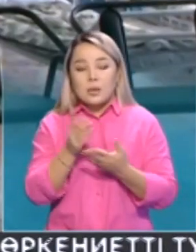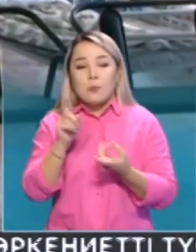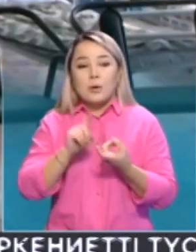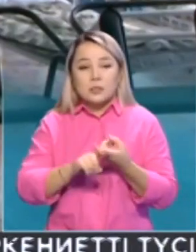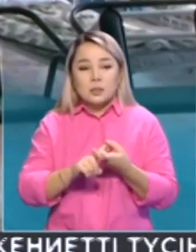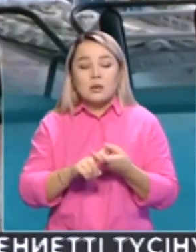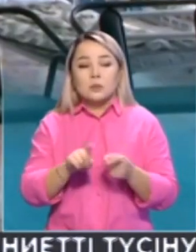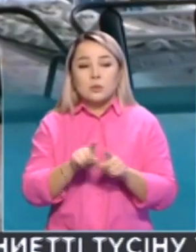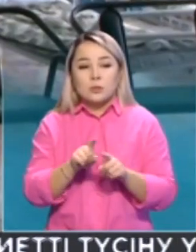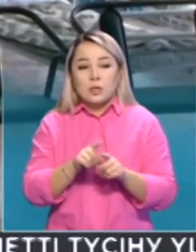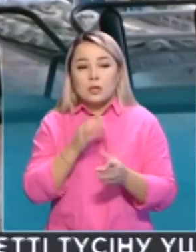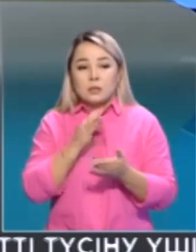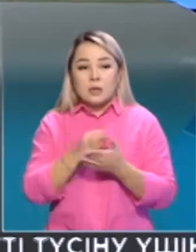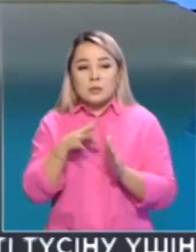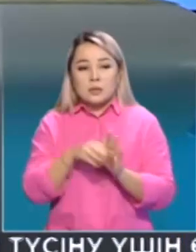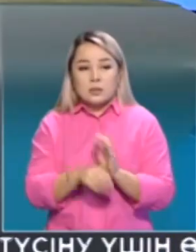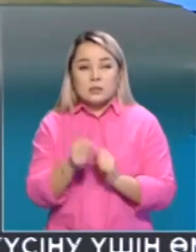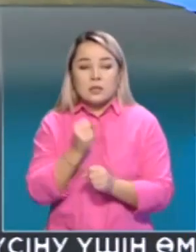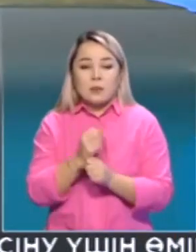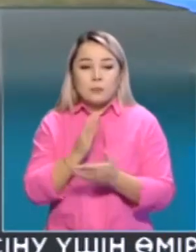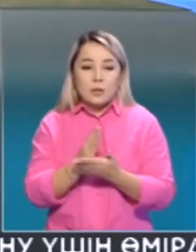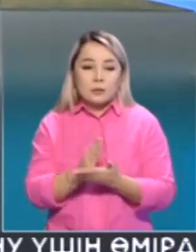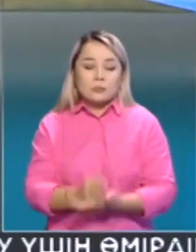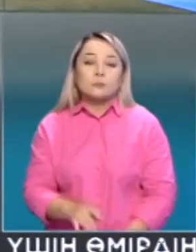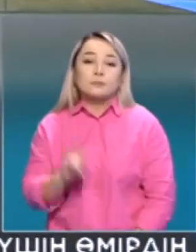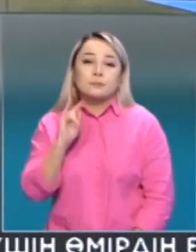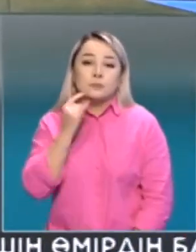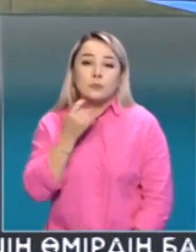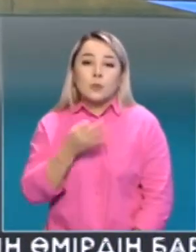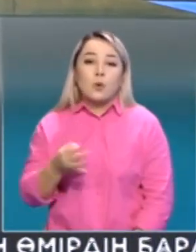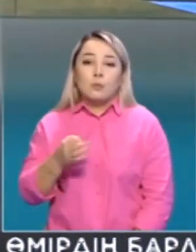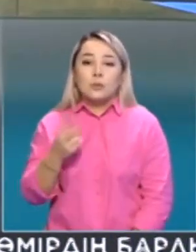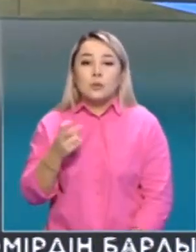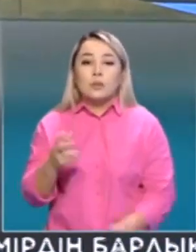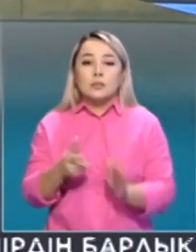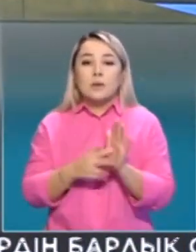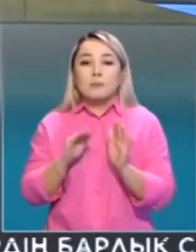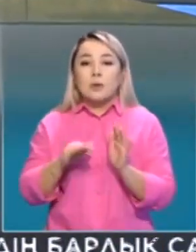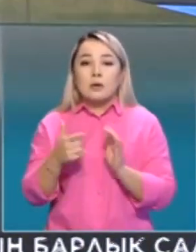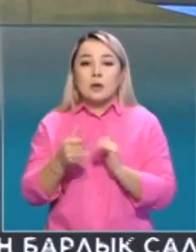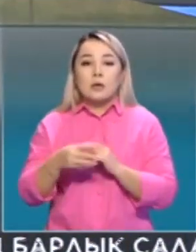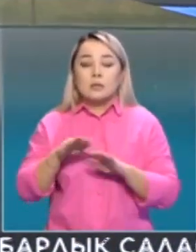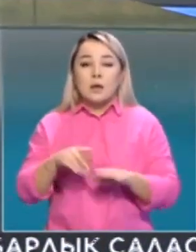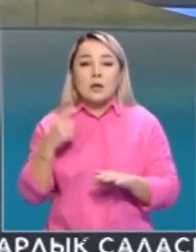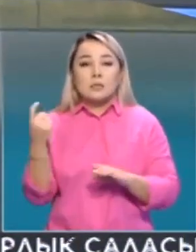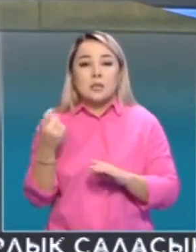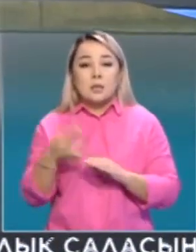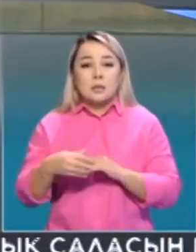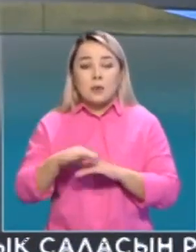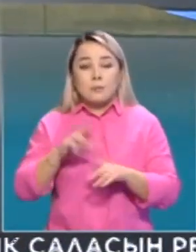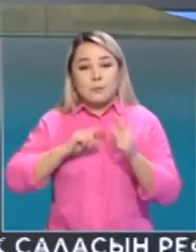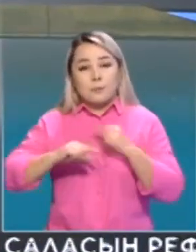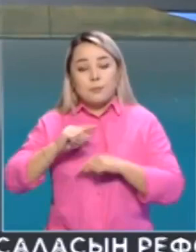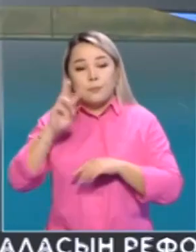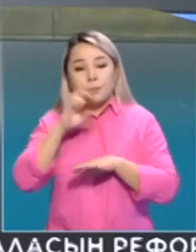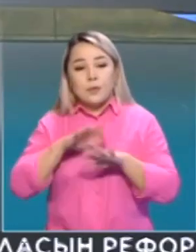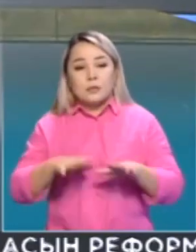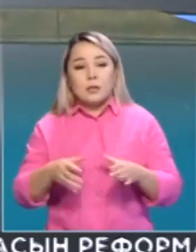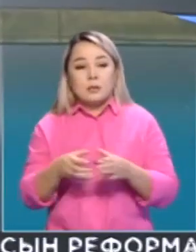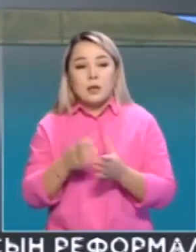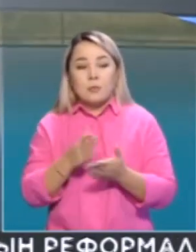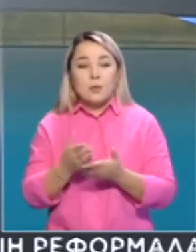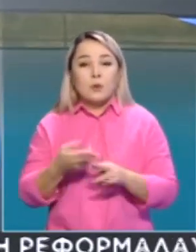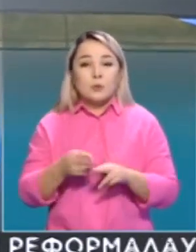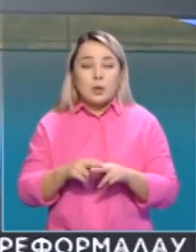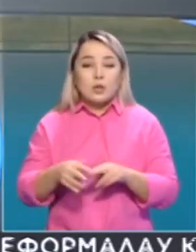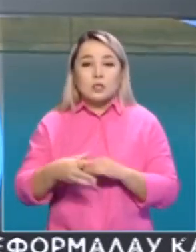байланысты тиісті акт енгіздік. Павлодар облысында 208 мың гектардан астам жер телімі мемлекет меншігіне қайтарылды. Бұл аумақтар